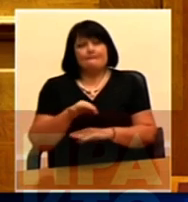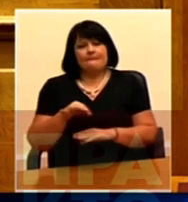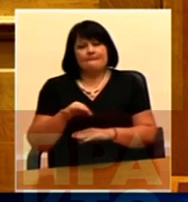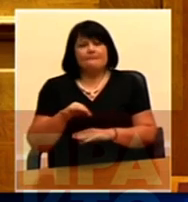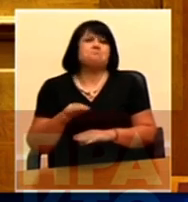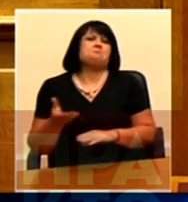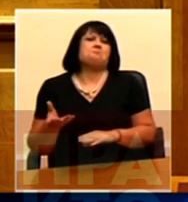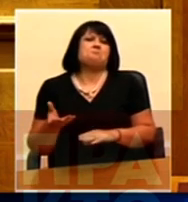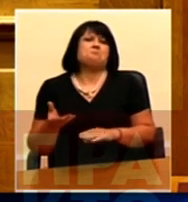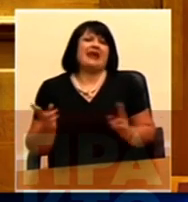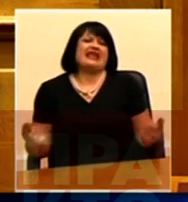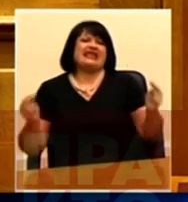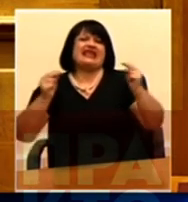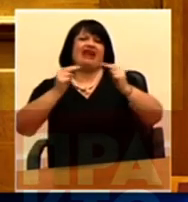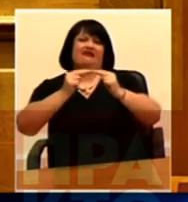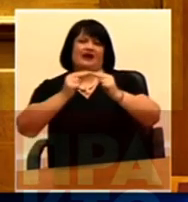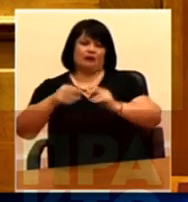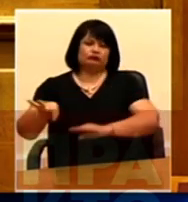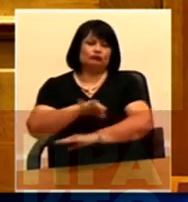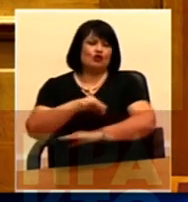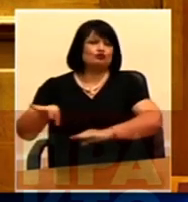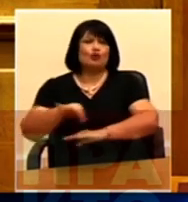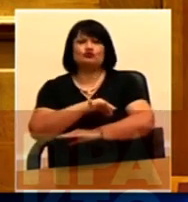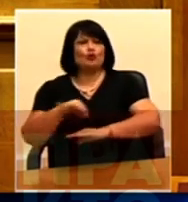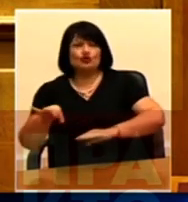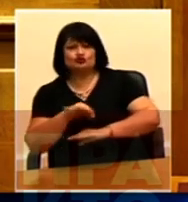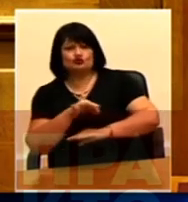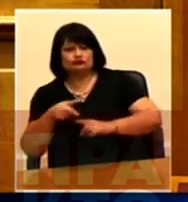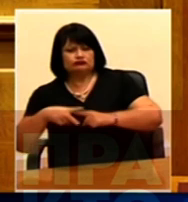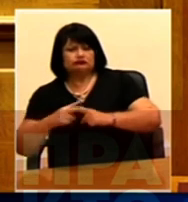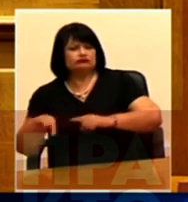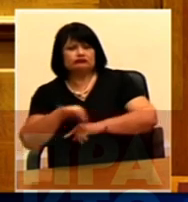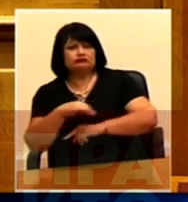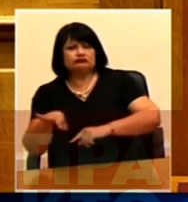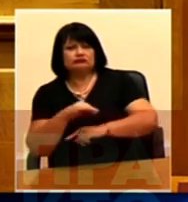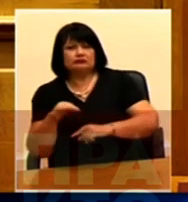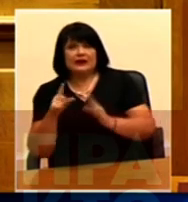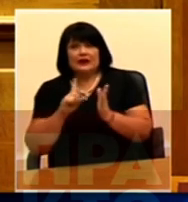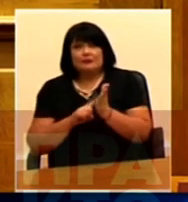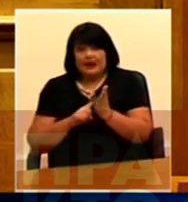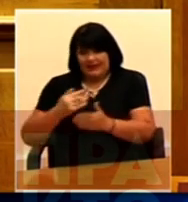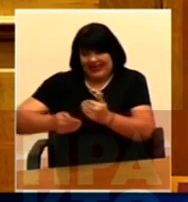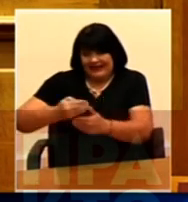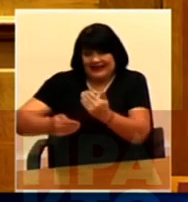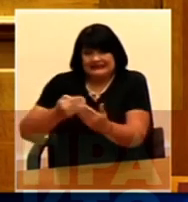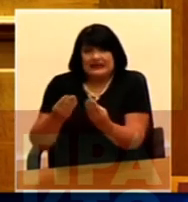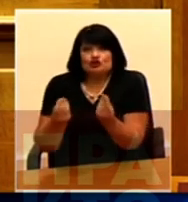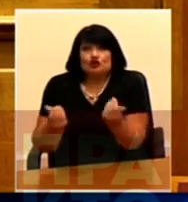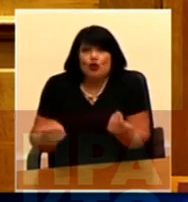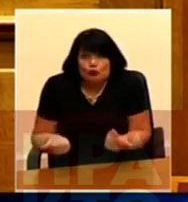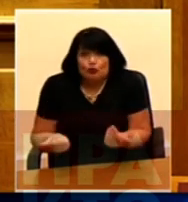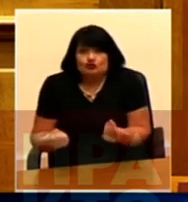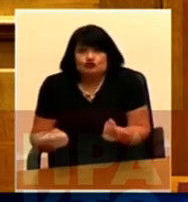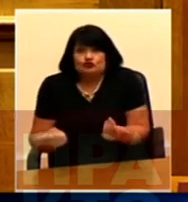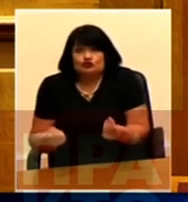να χτίσεις μια γέφυρα, προφανώς θα πρέπει να υπάρξει μια τεχνοκρατική διαδικασία. Δεν θα πας. Μια